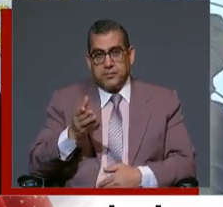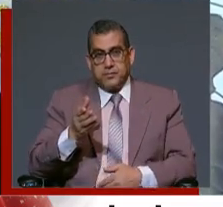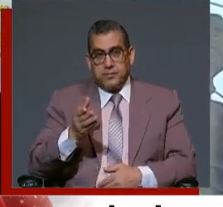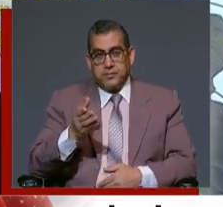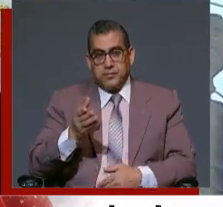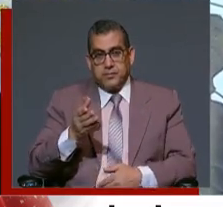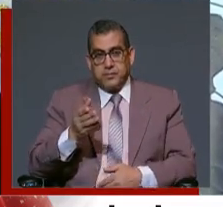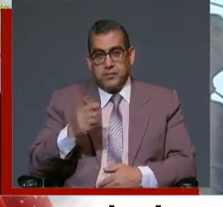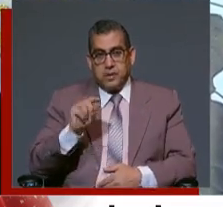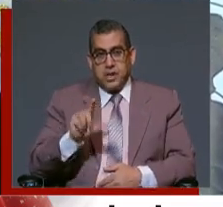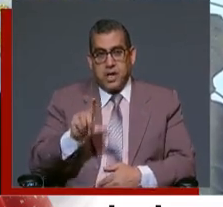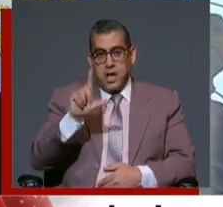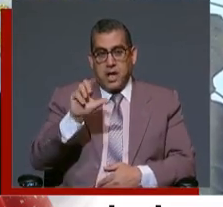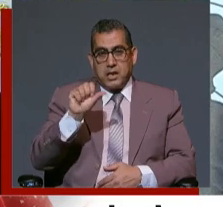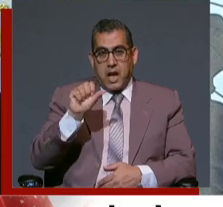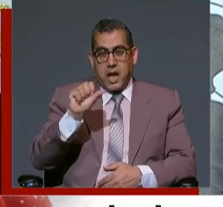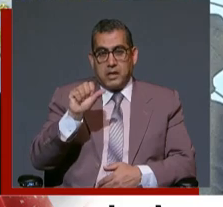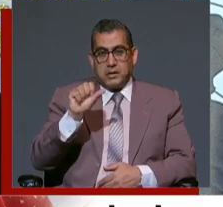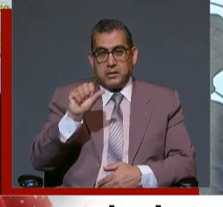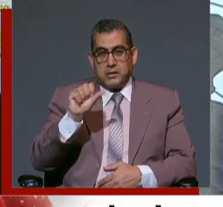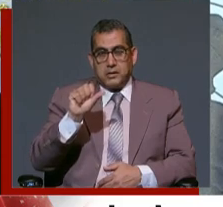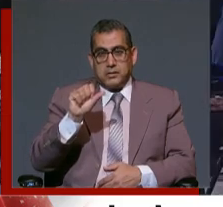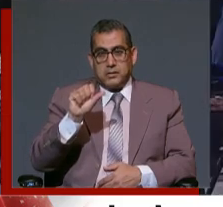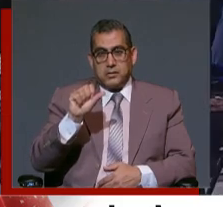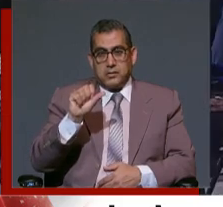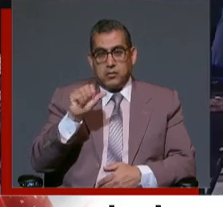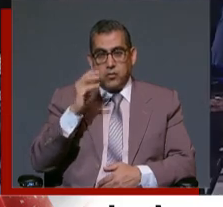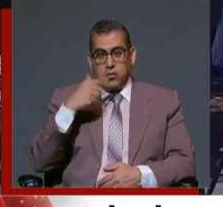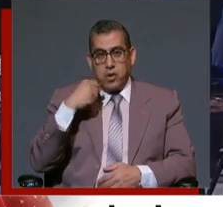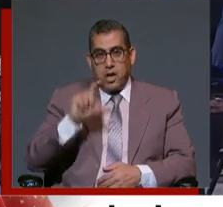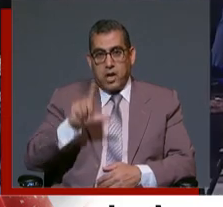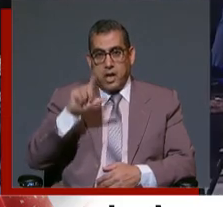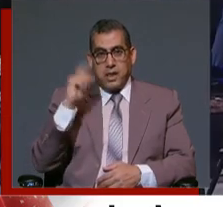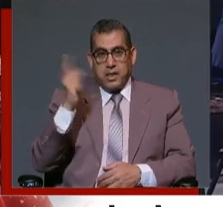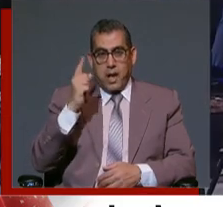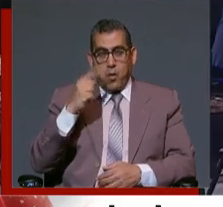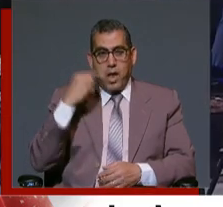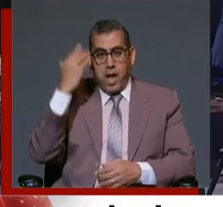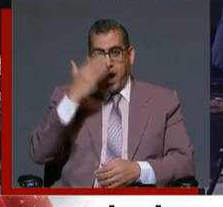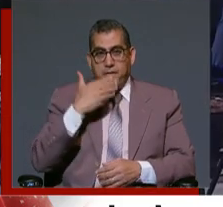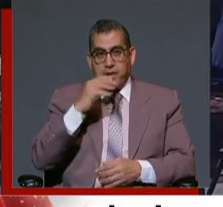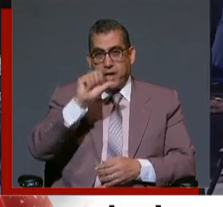رئيس اتحاد القمر والرئيس الدوري للاتحاد الإفريقي،